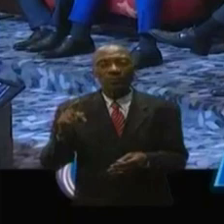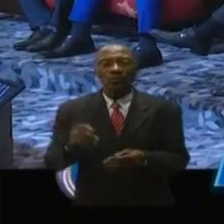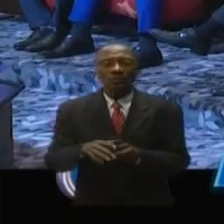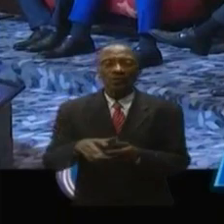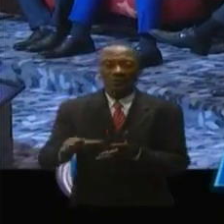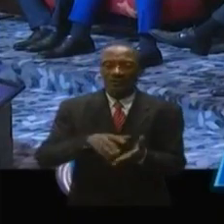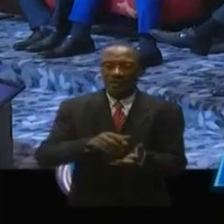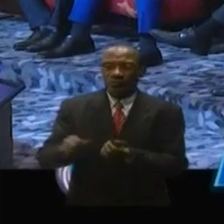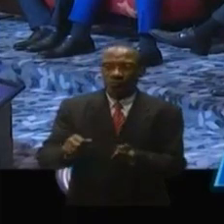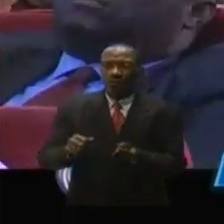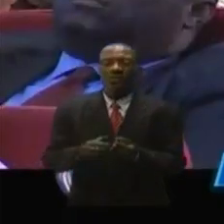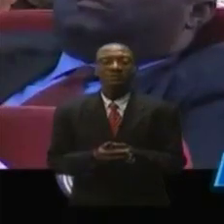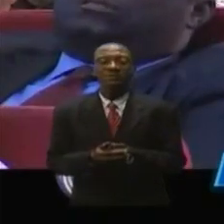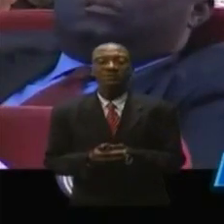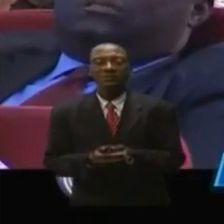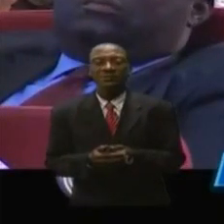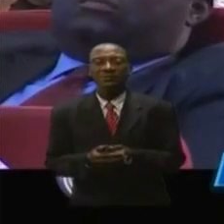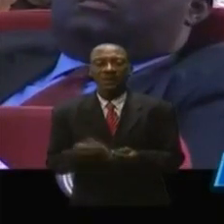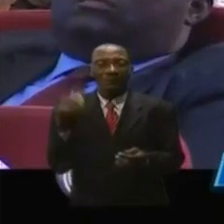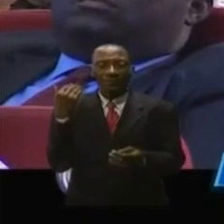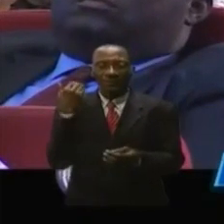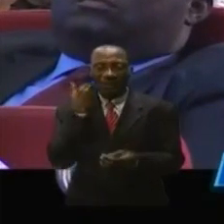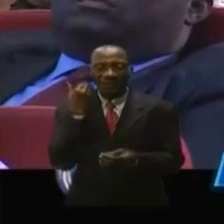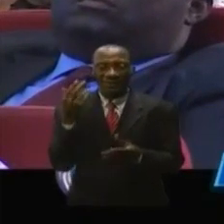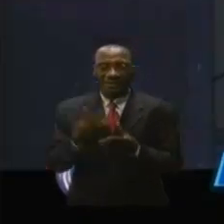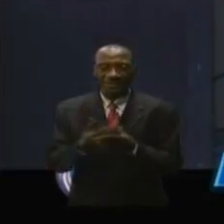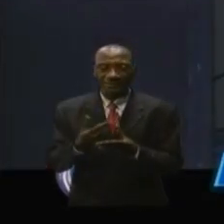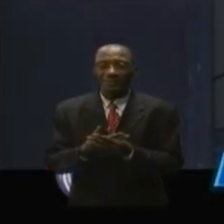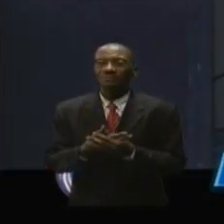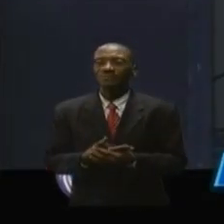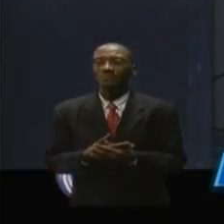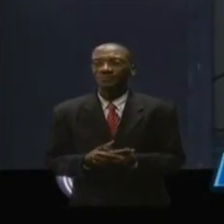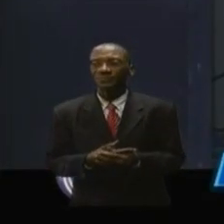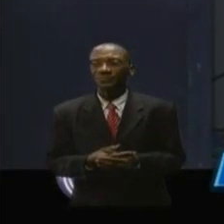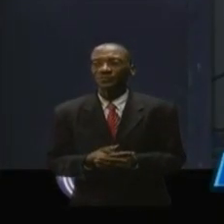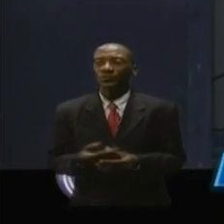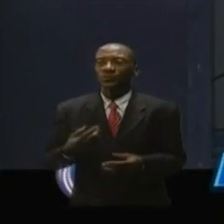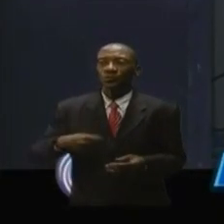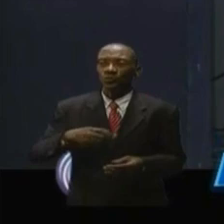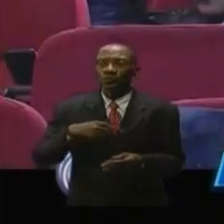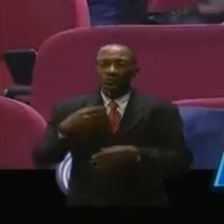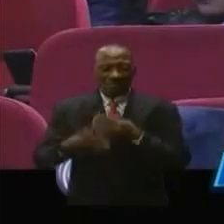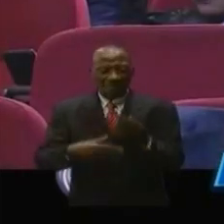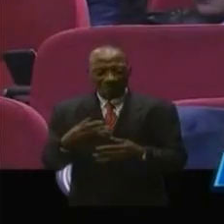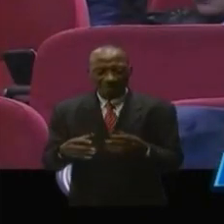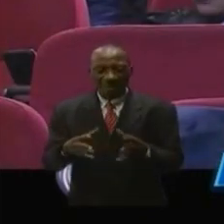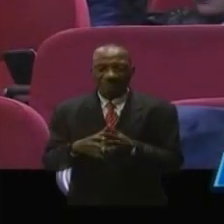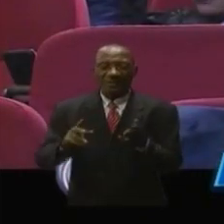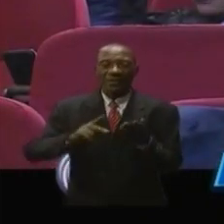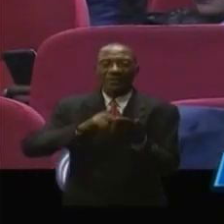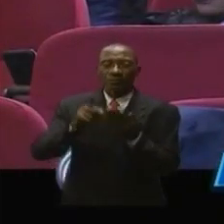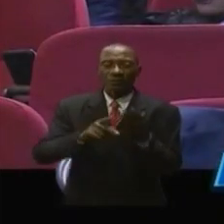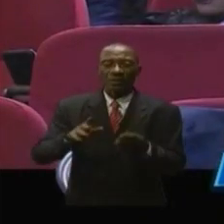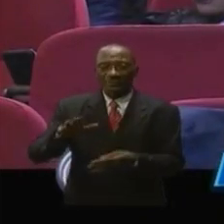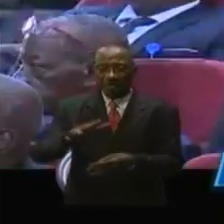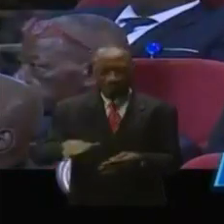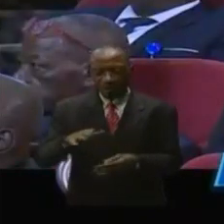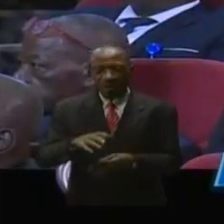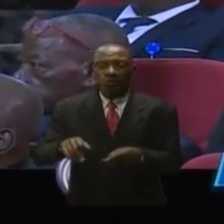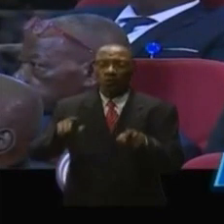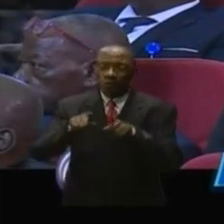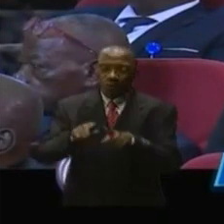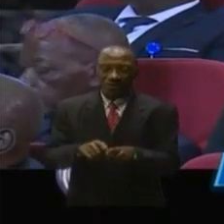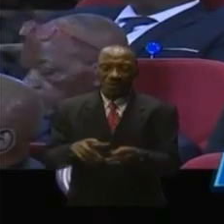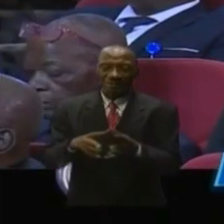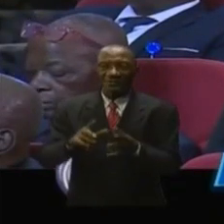travailler avec les différents partenaires et avec le programme national sous le leadership de son Excellence Monsieur le Ministre.